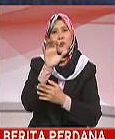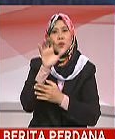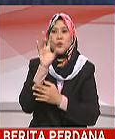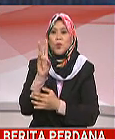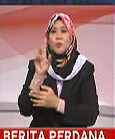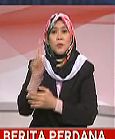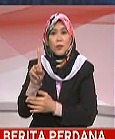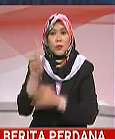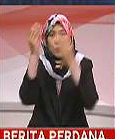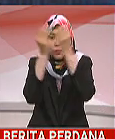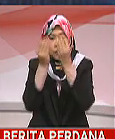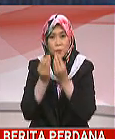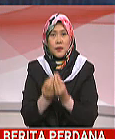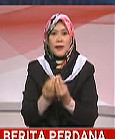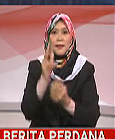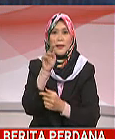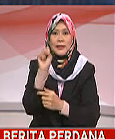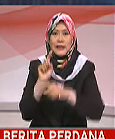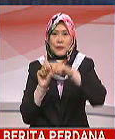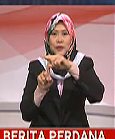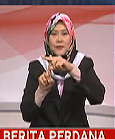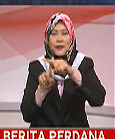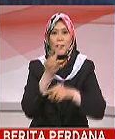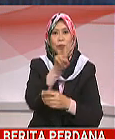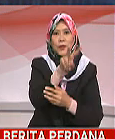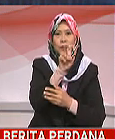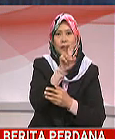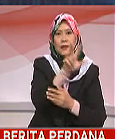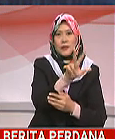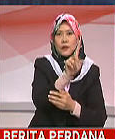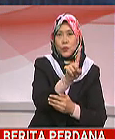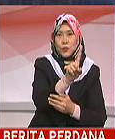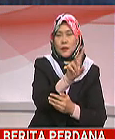4,571 menjadikan jumlah kumulatif kes positif